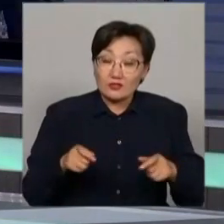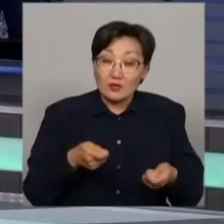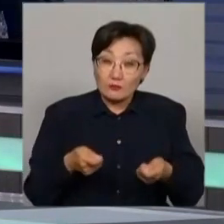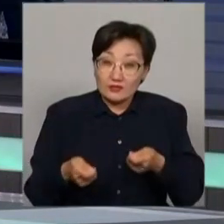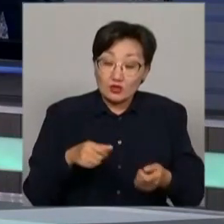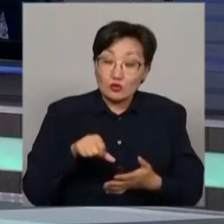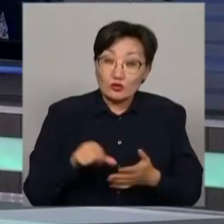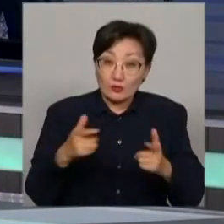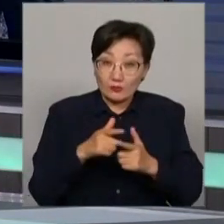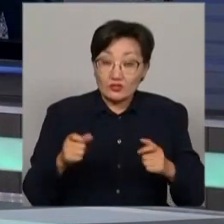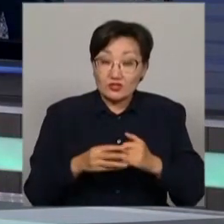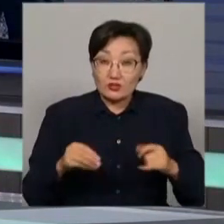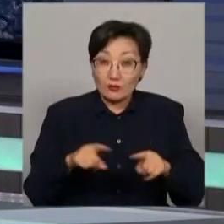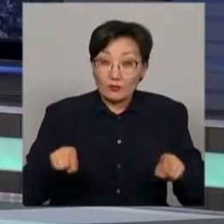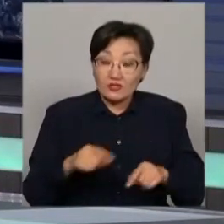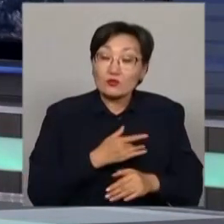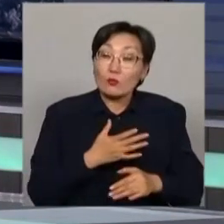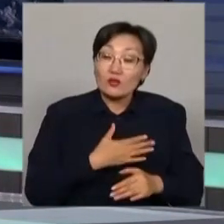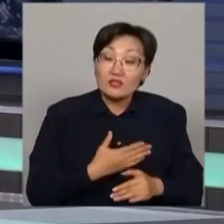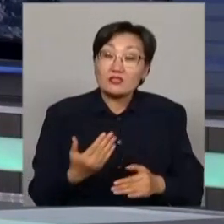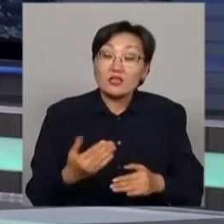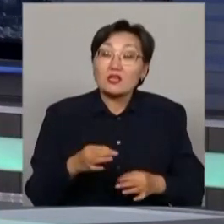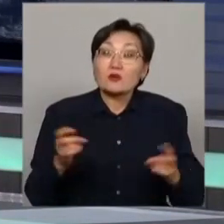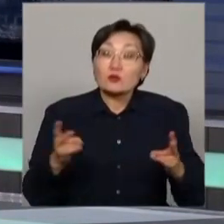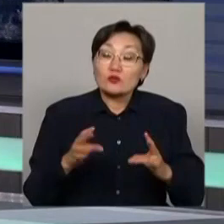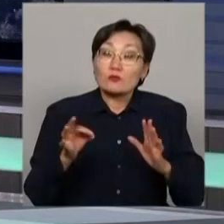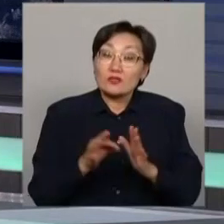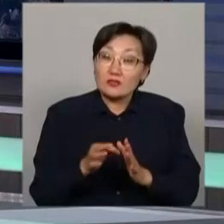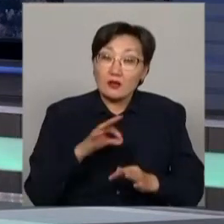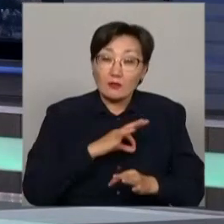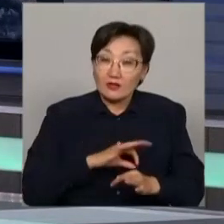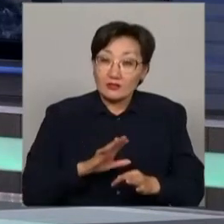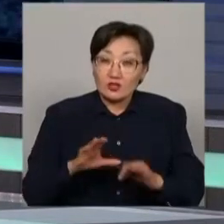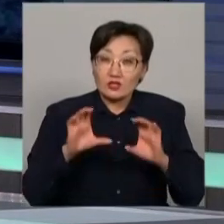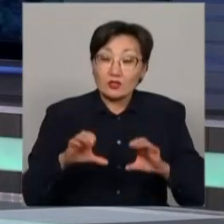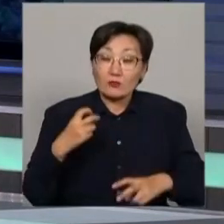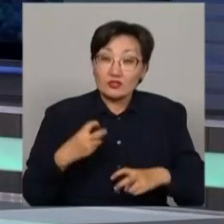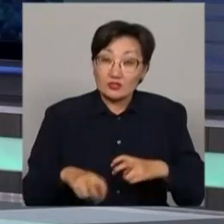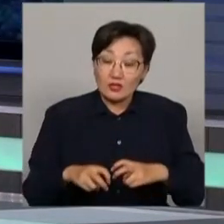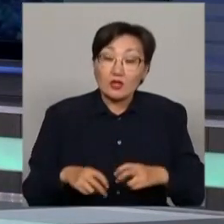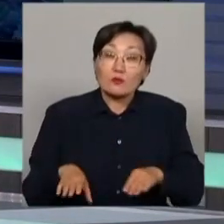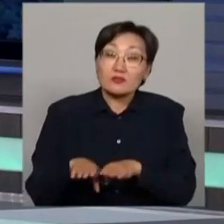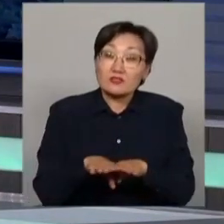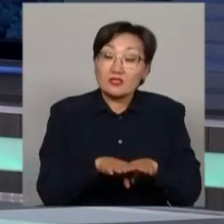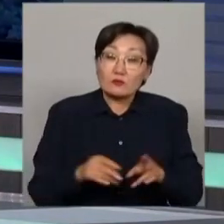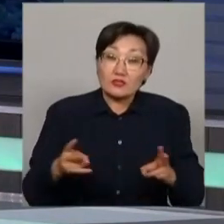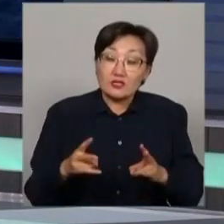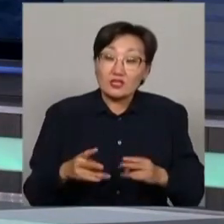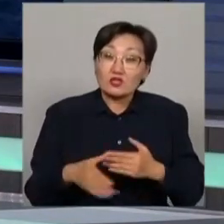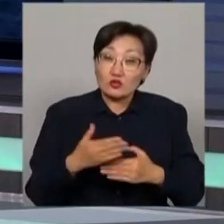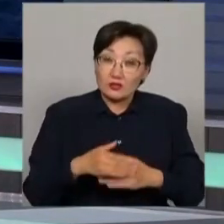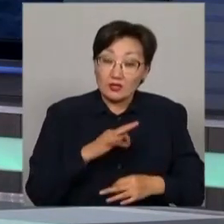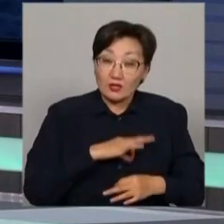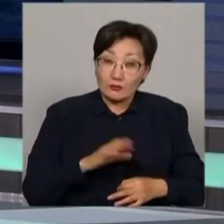өкілдері мәлімдеді. Жерді иеленіп алайда оны тиісті мақсатта пайдаланбауды заң бұзушылыққа балаған олар тиісті